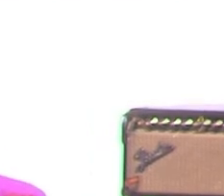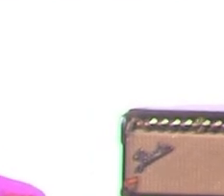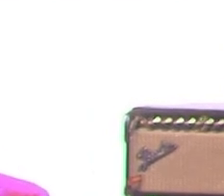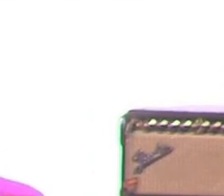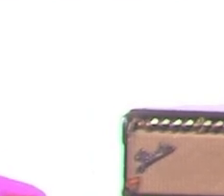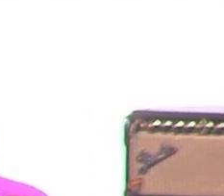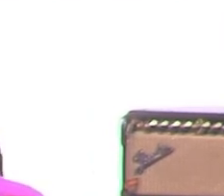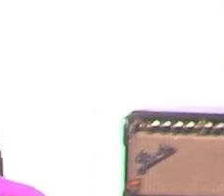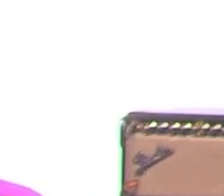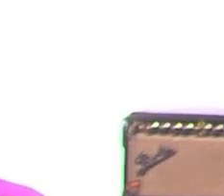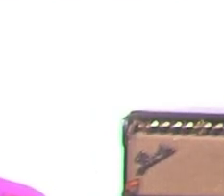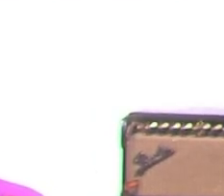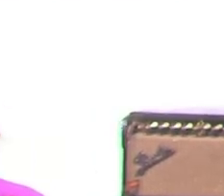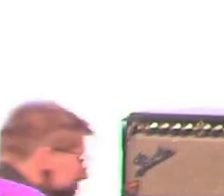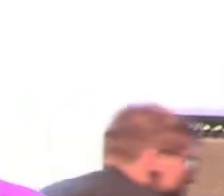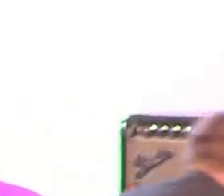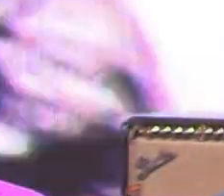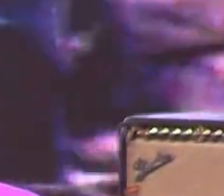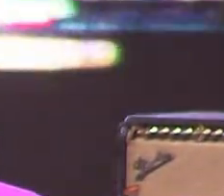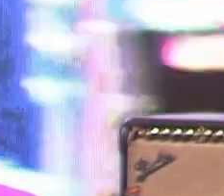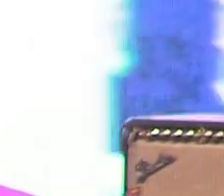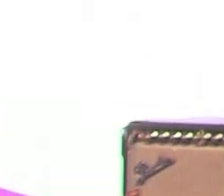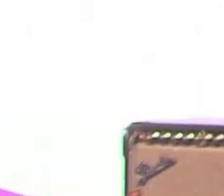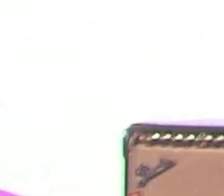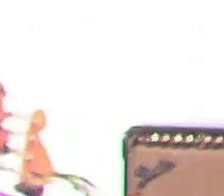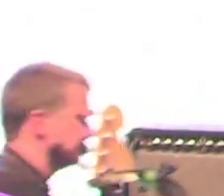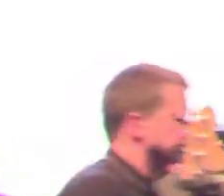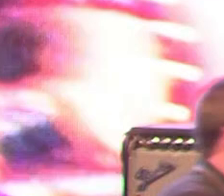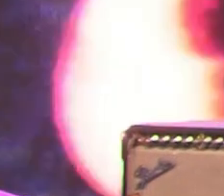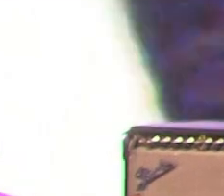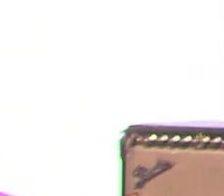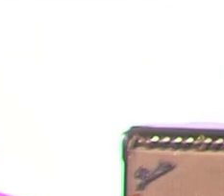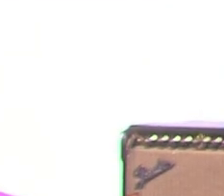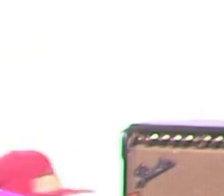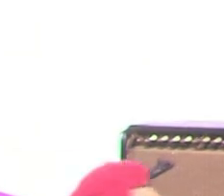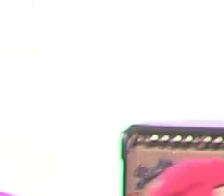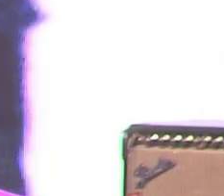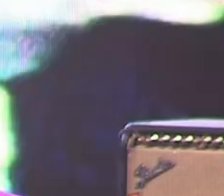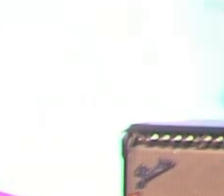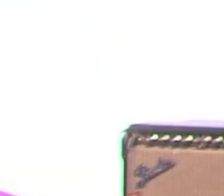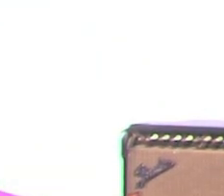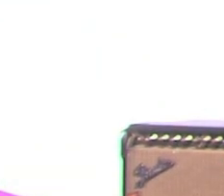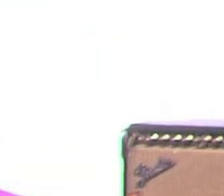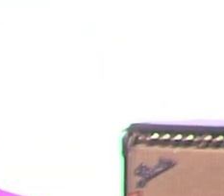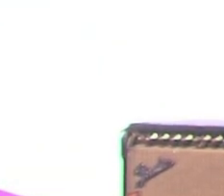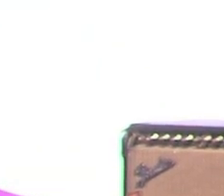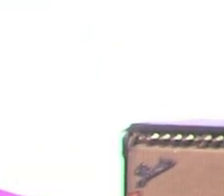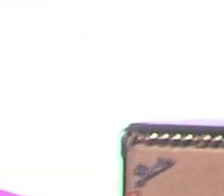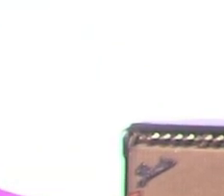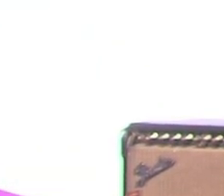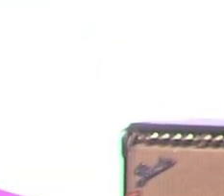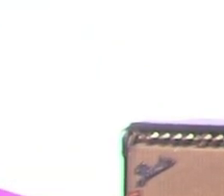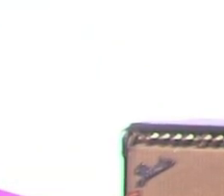könnten, weil konservative und rechte Regierungen dem, was wir tun, endgültig ein Ende bereiten könnten, weil viele drumherum unsere